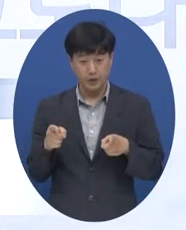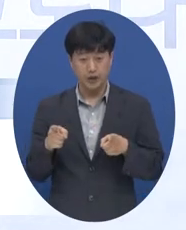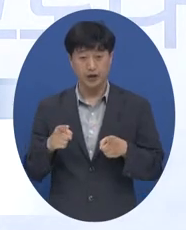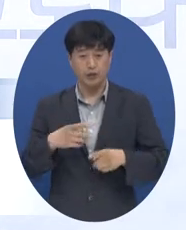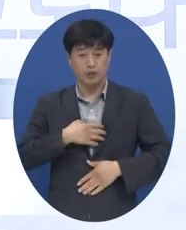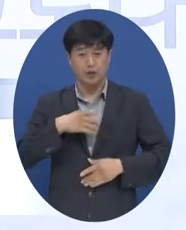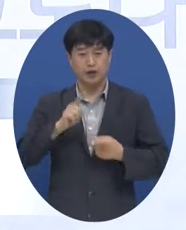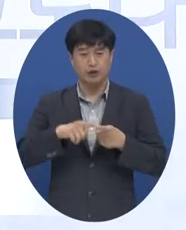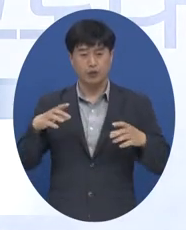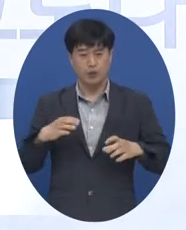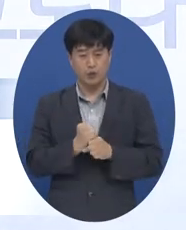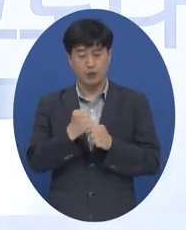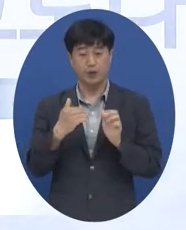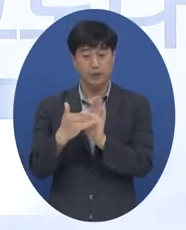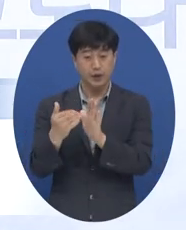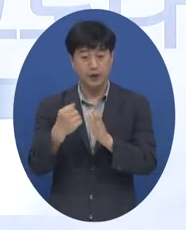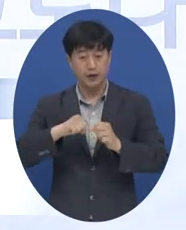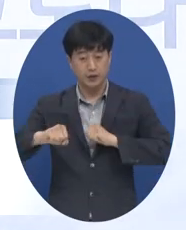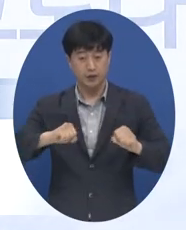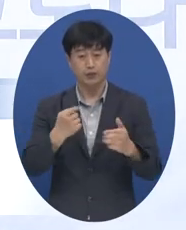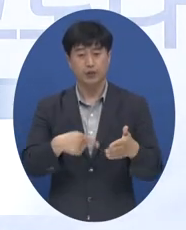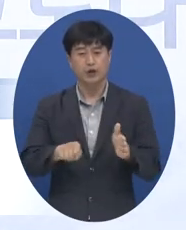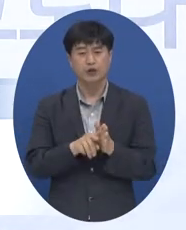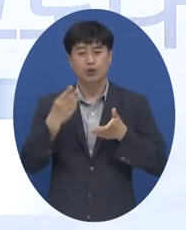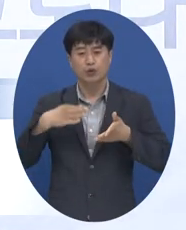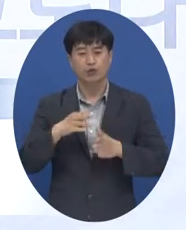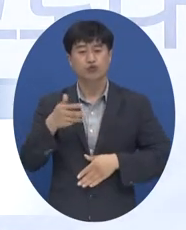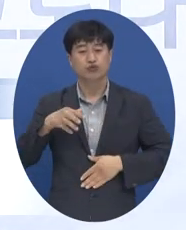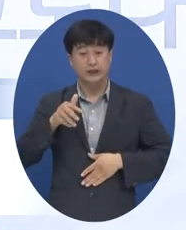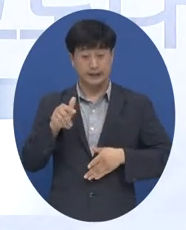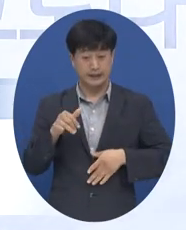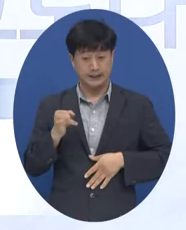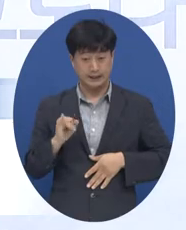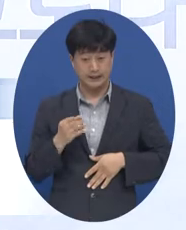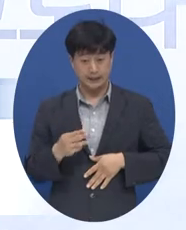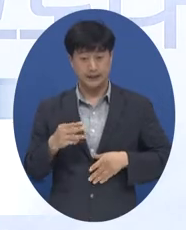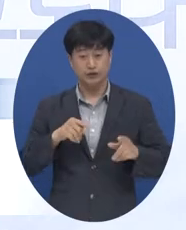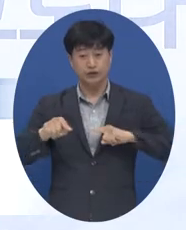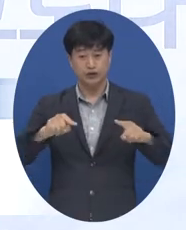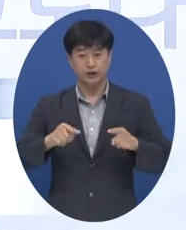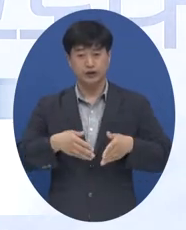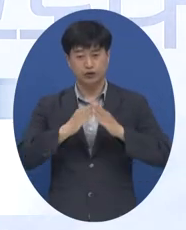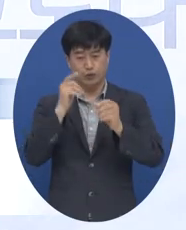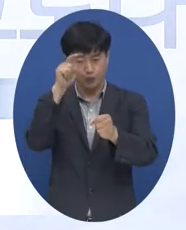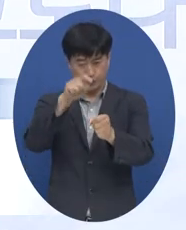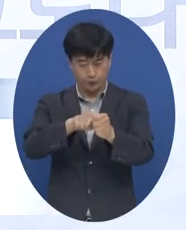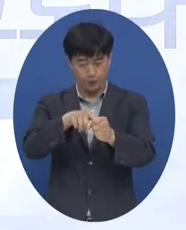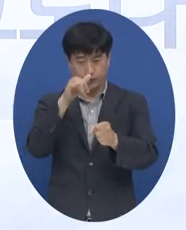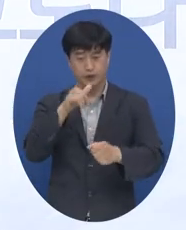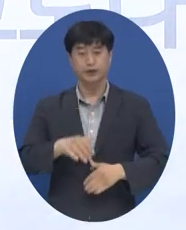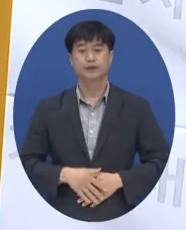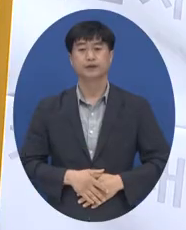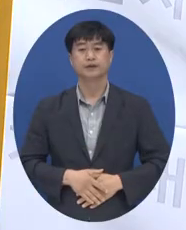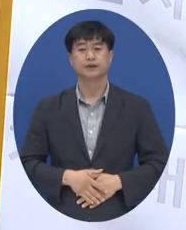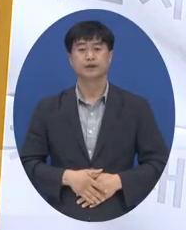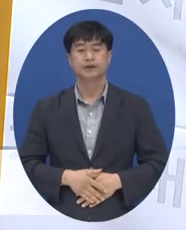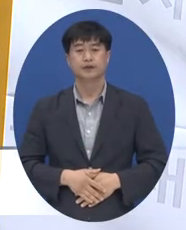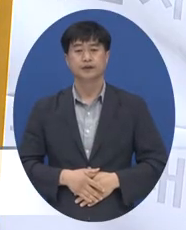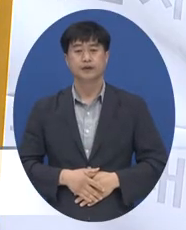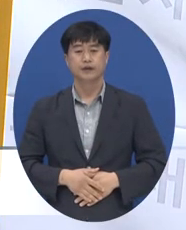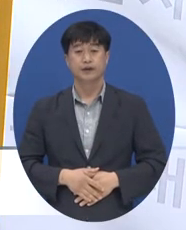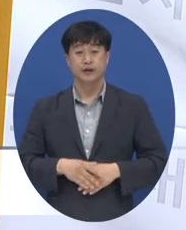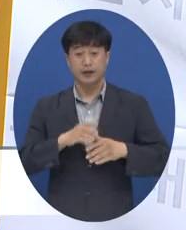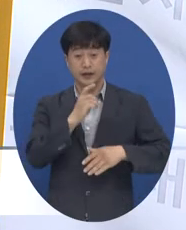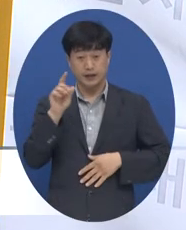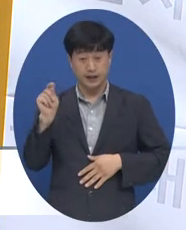대해서 종합적으로 대처하기 위한 경기도형 뉴딜 정책 수립을 목표로 하고 있습니다.